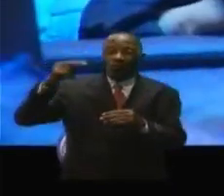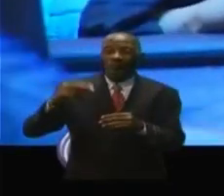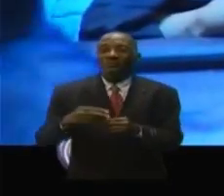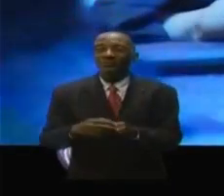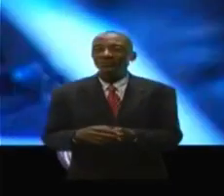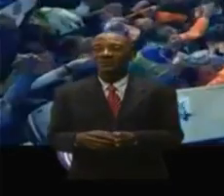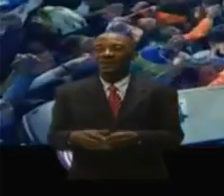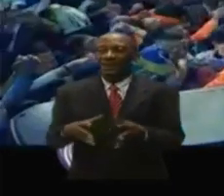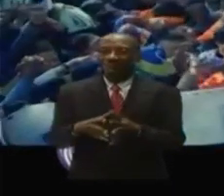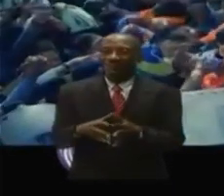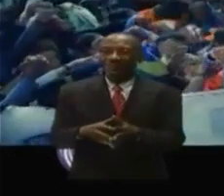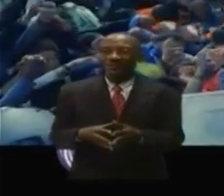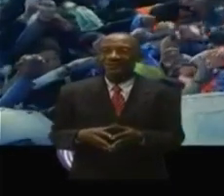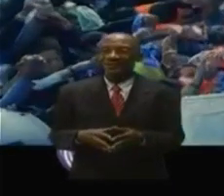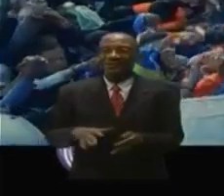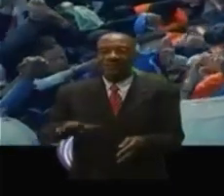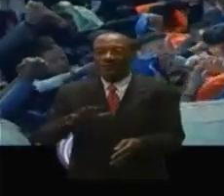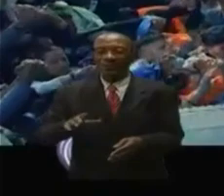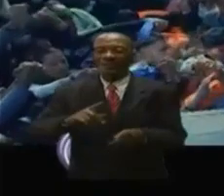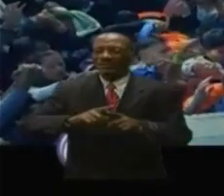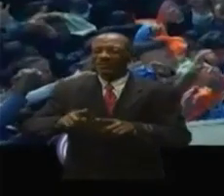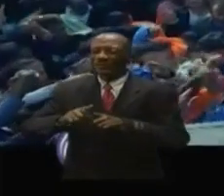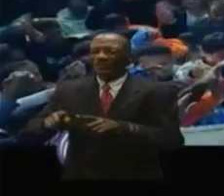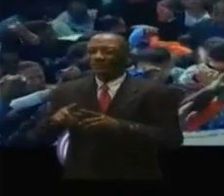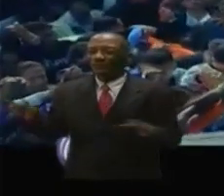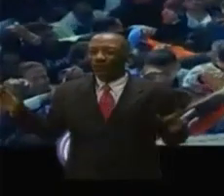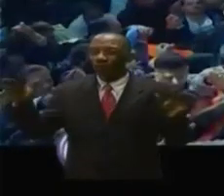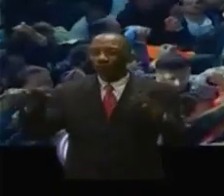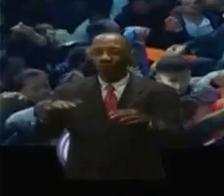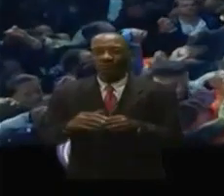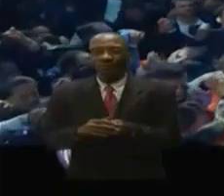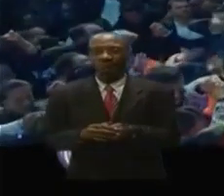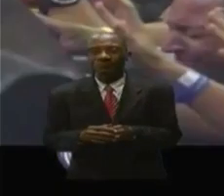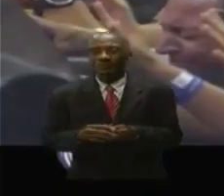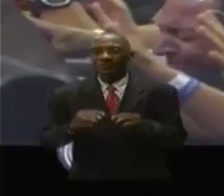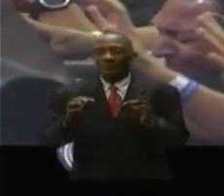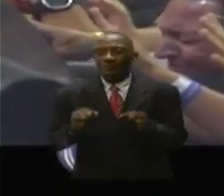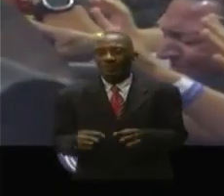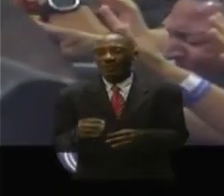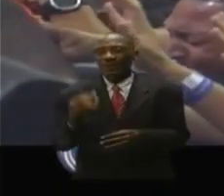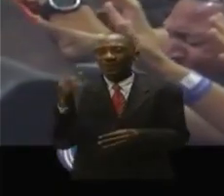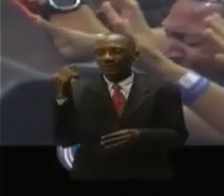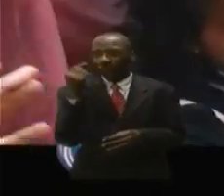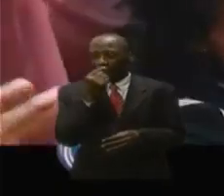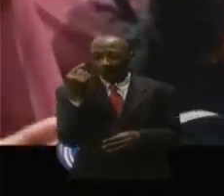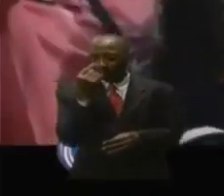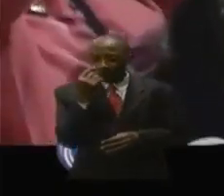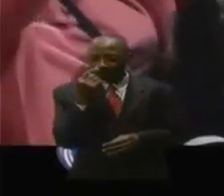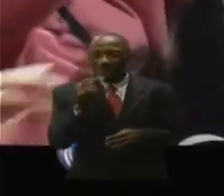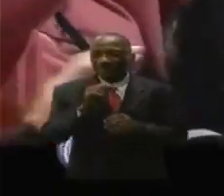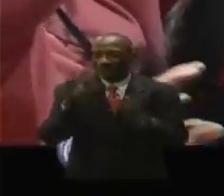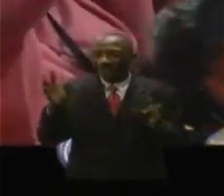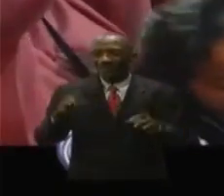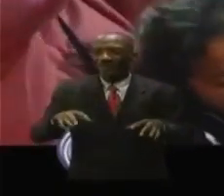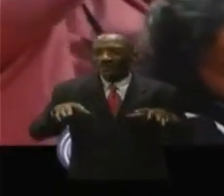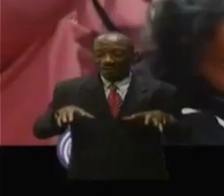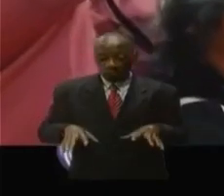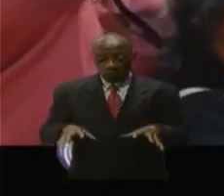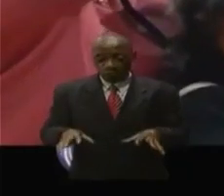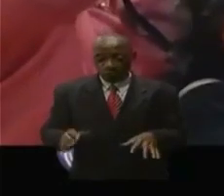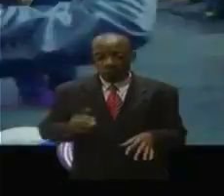spirituelle. À travers ces riches enseignements évangéliques de 3 jours, d'un homme de Dieu venu de l'Afrique francophone, plus précisément de la